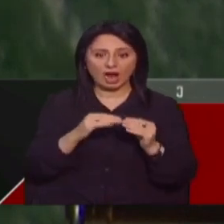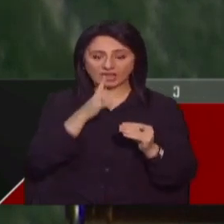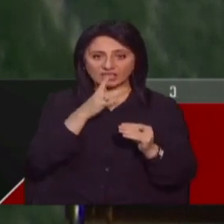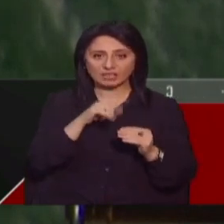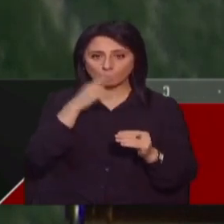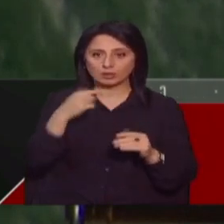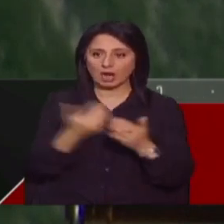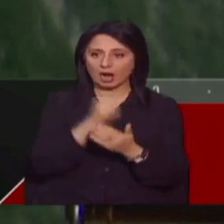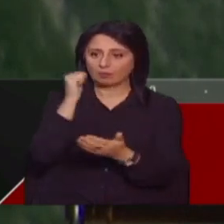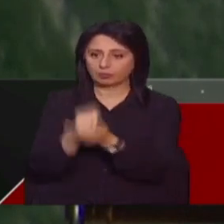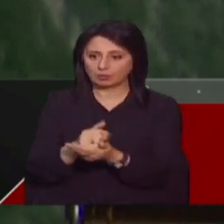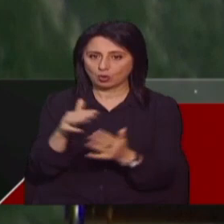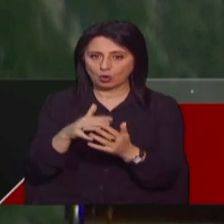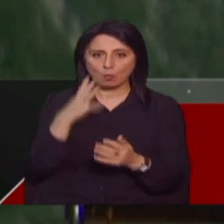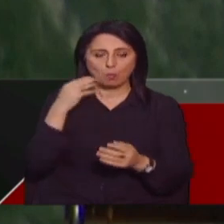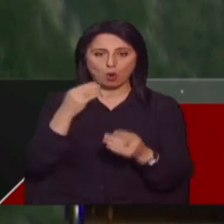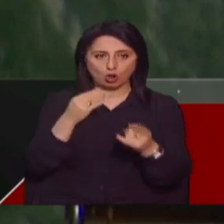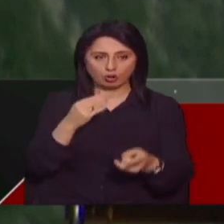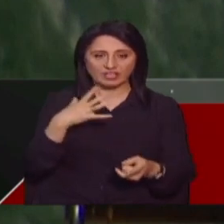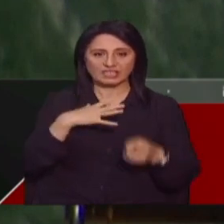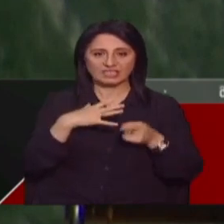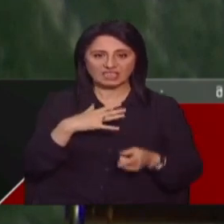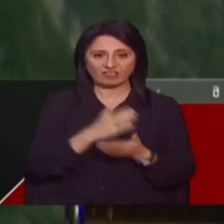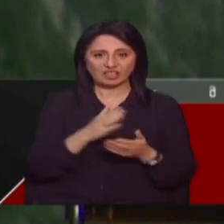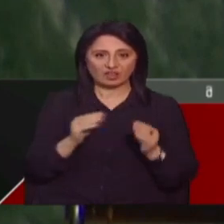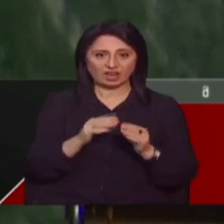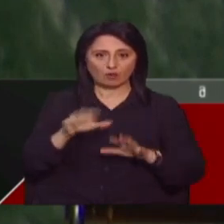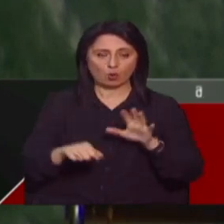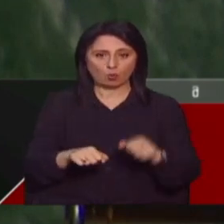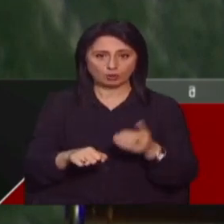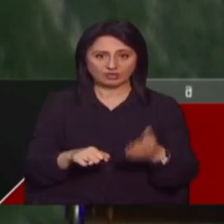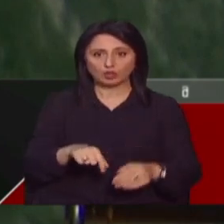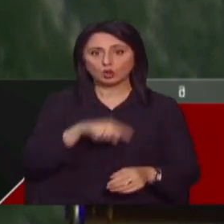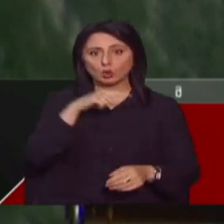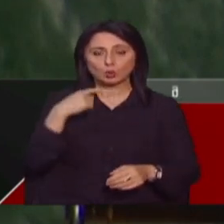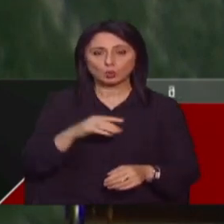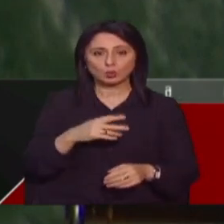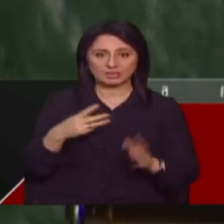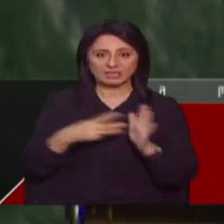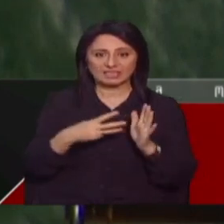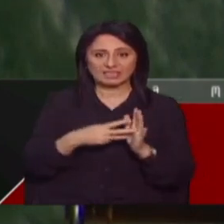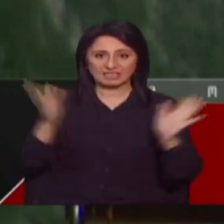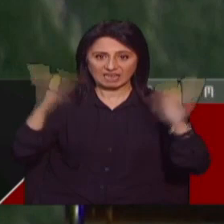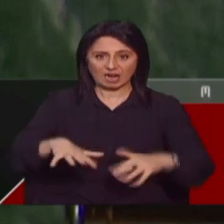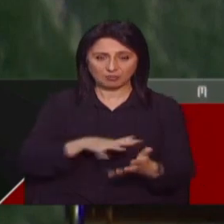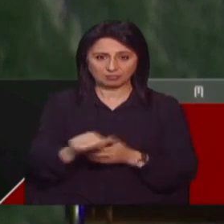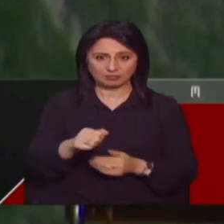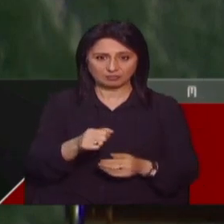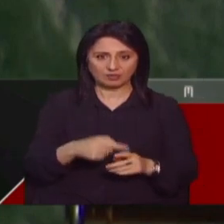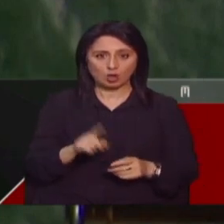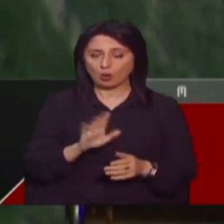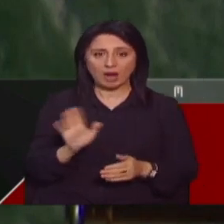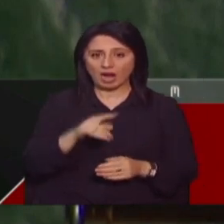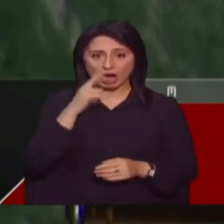რუსეთი იწყებს ახალ ომს. მოლდოვისა და საქართველოს ნაწილი კვლავ ოკუპირებულია. რუსეთმა სირია ნანგრევებად აქცია. და რომ